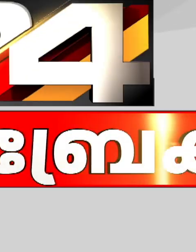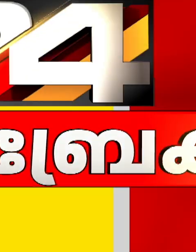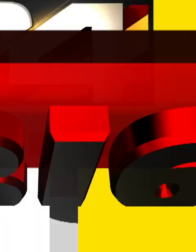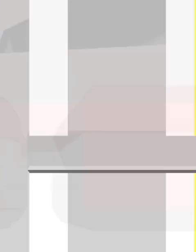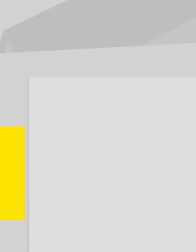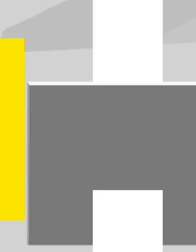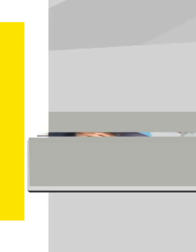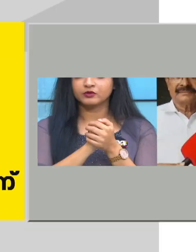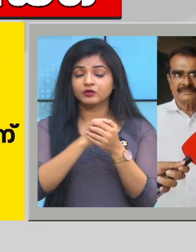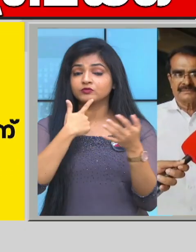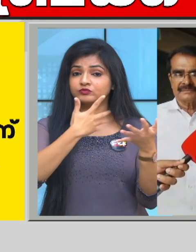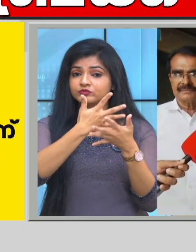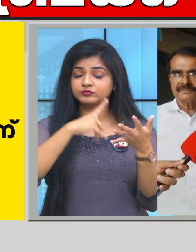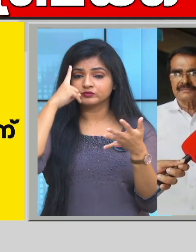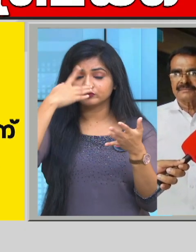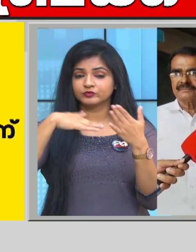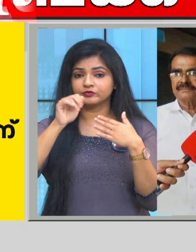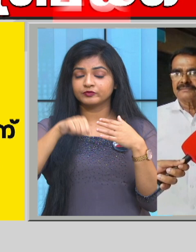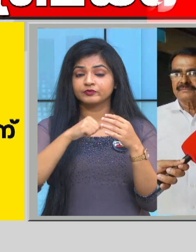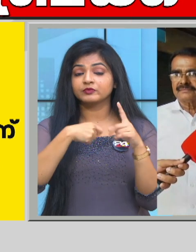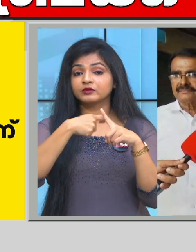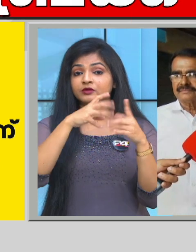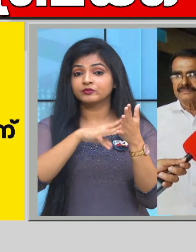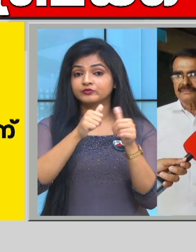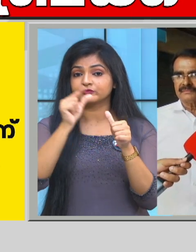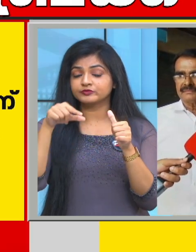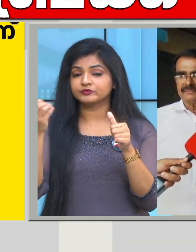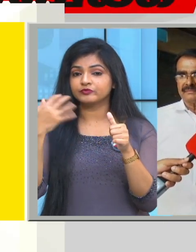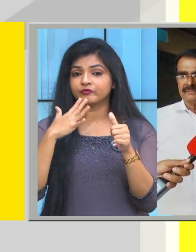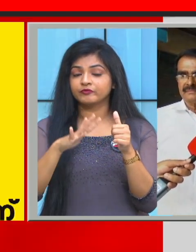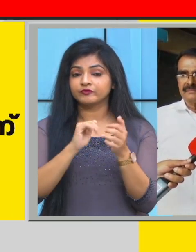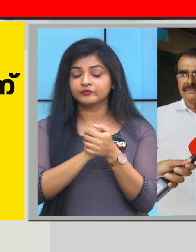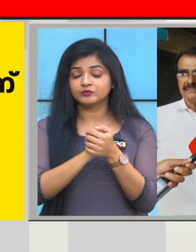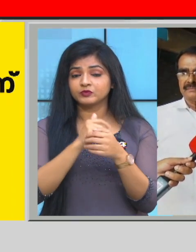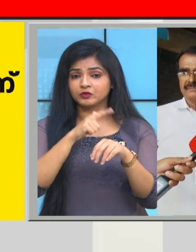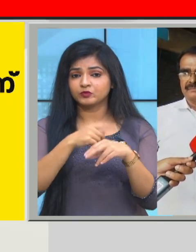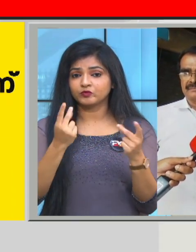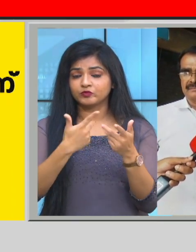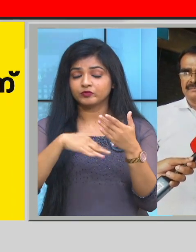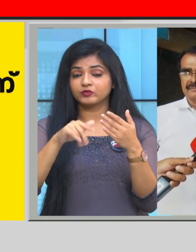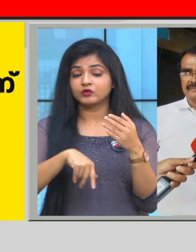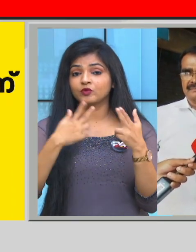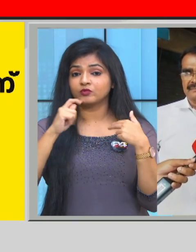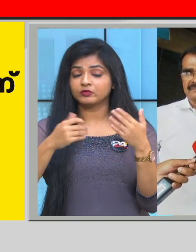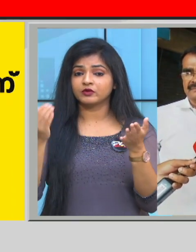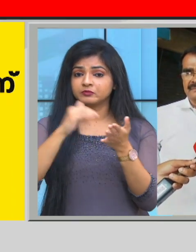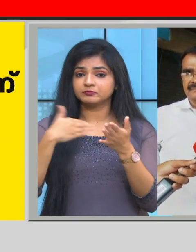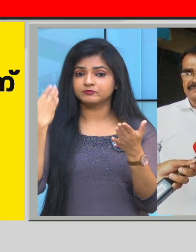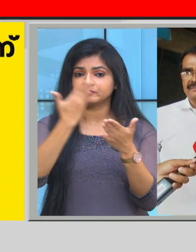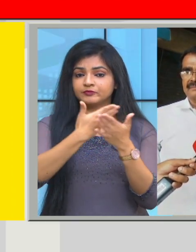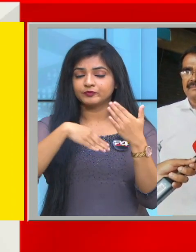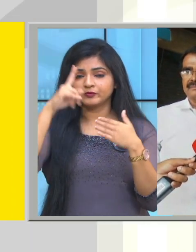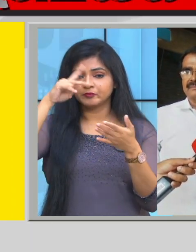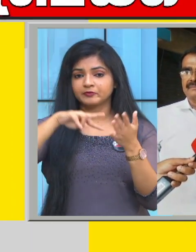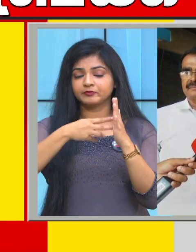നേതാക്കളുമായി ആലോചിക്കുമെന്നും AK അഷ്റഫ് അറിയിച്ചിട്ടുണ്ട്. എന്തായാലും ഉടൻ തന്നെ ഈ നിയമ നടപടികളുമായി മുന്നോട്ട് പോകാനാണ് MLA